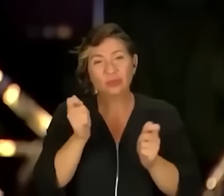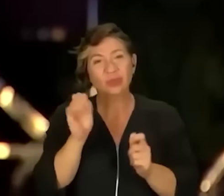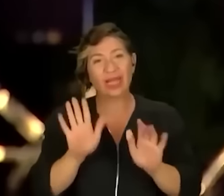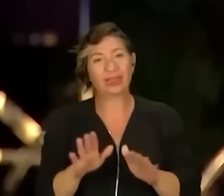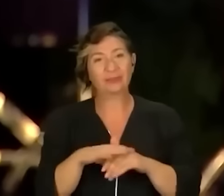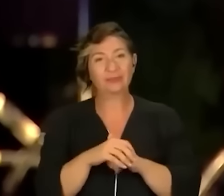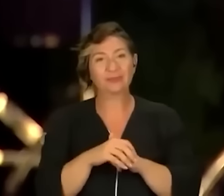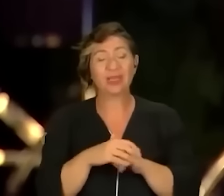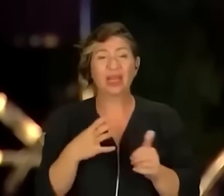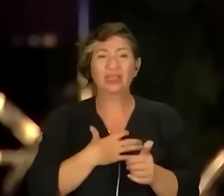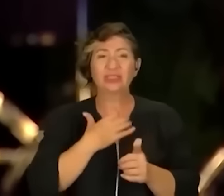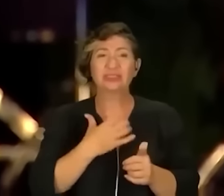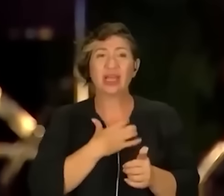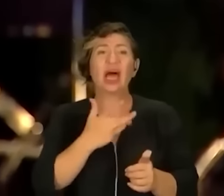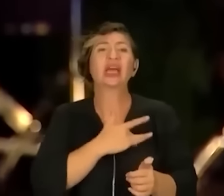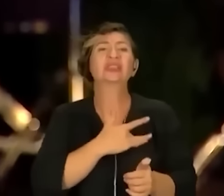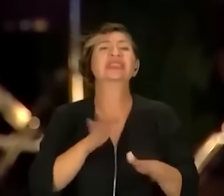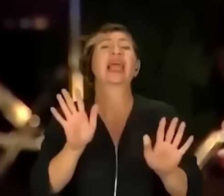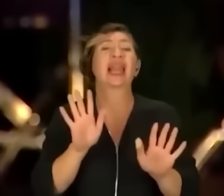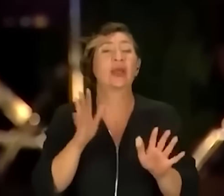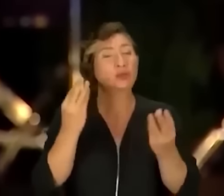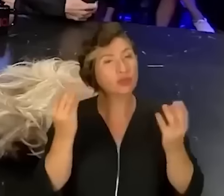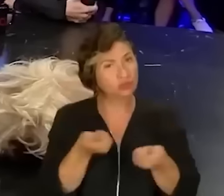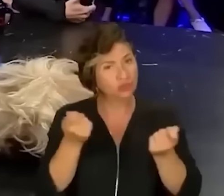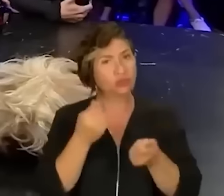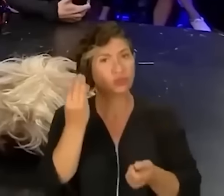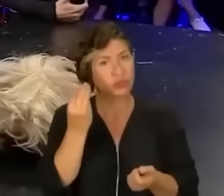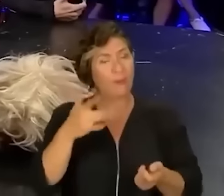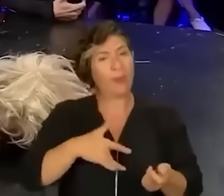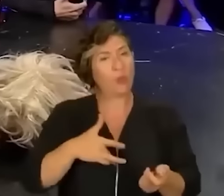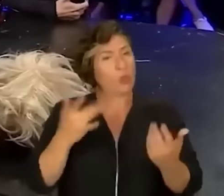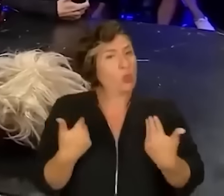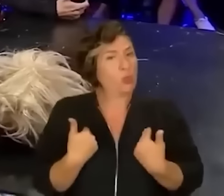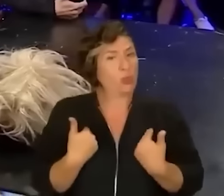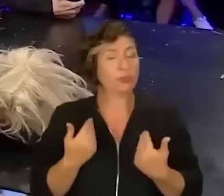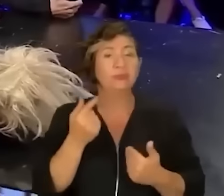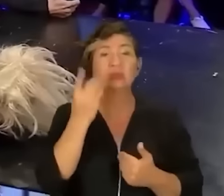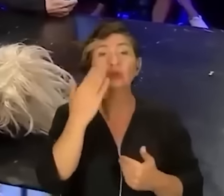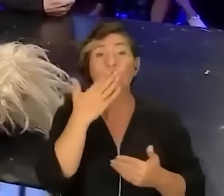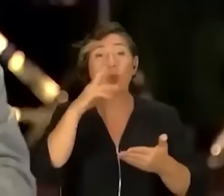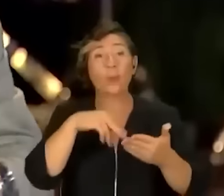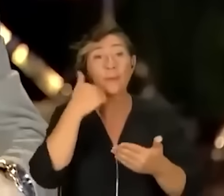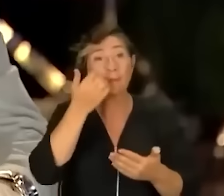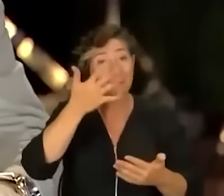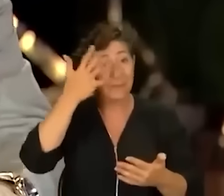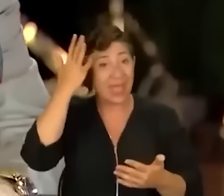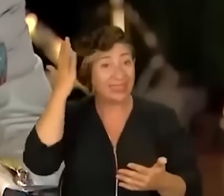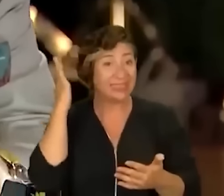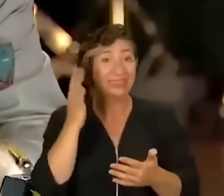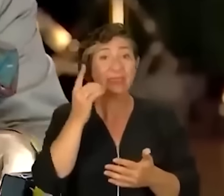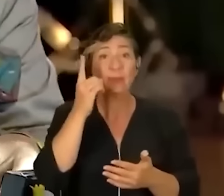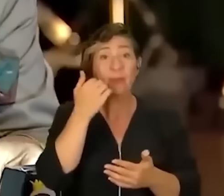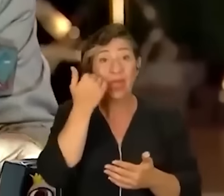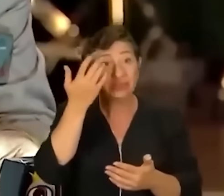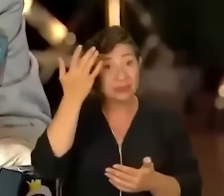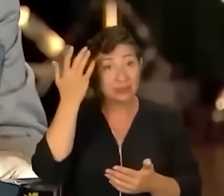kaldım. Ama evet. Acıklı yani acizasyon yapmıyorum. İşte çalıştık güzel. Memnunum şu an hayatımda. Şeyi biraz önce yani okudum. Saçlarım beyazladı. Bir tane bile.